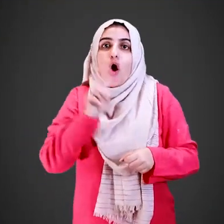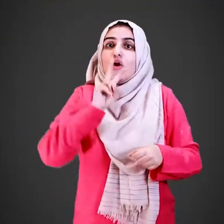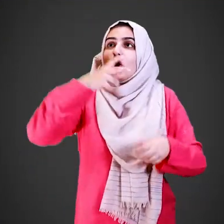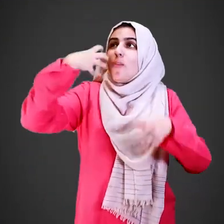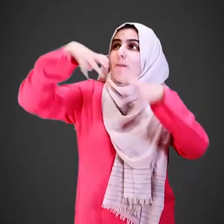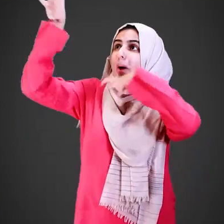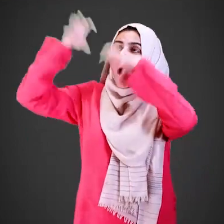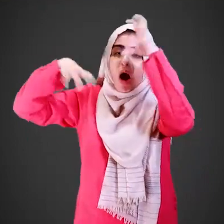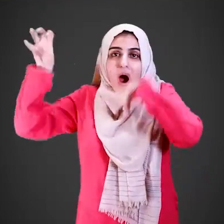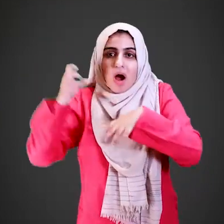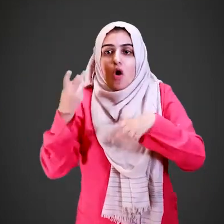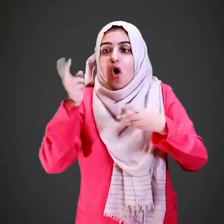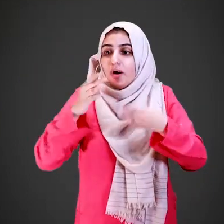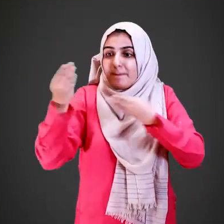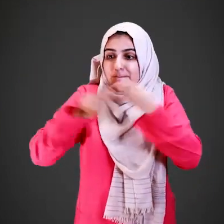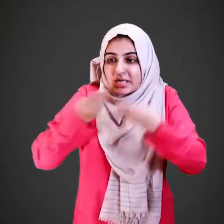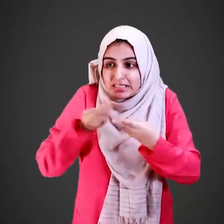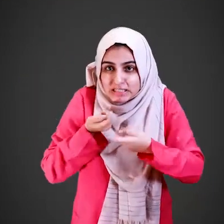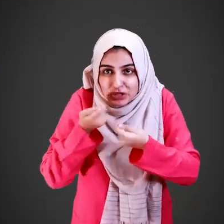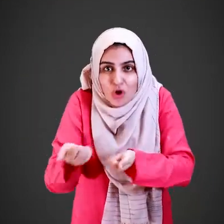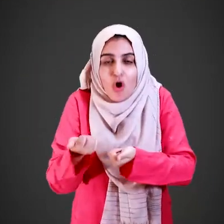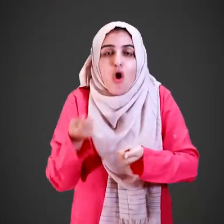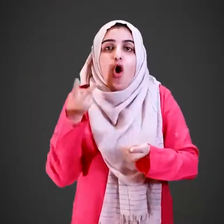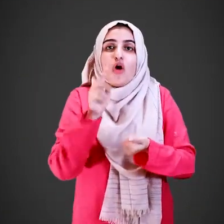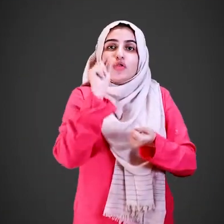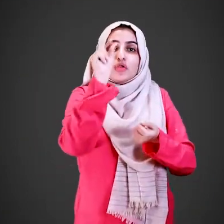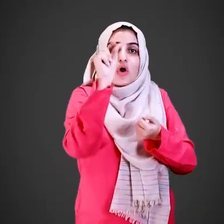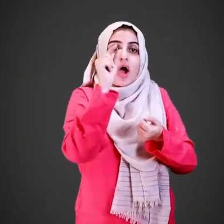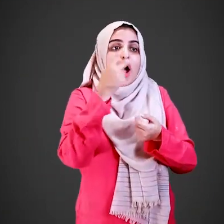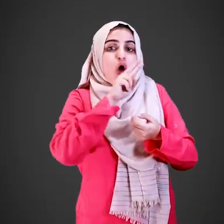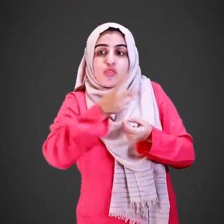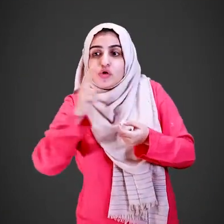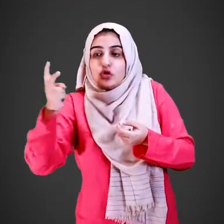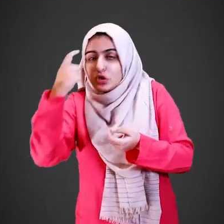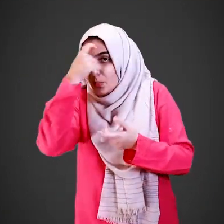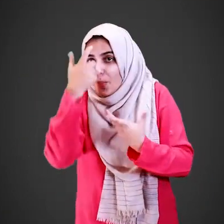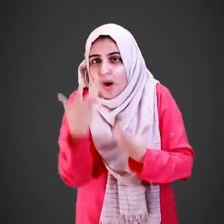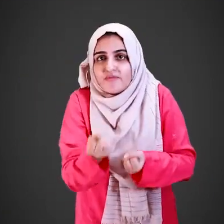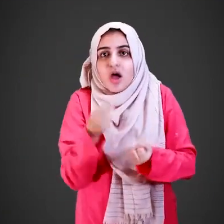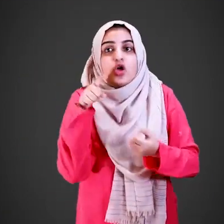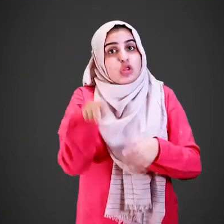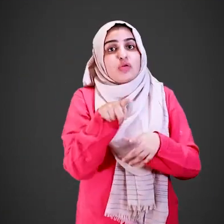जो है वो मुल्की सतह पे प्लान करती है कि हमारी कितनी आमदनी है, कितनी आमदनी उसको हमने किस तरह से यूज़ करना